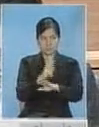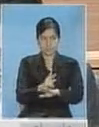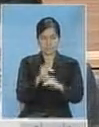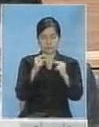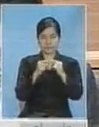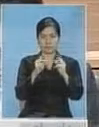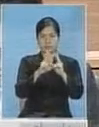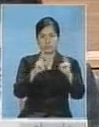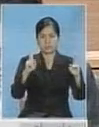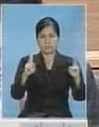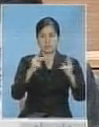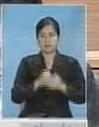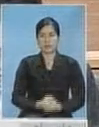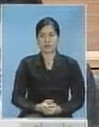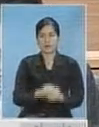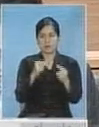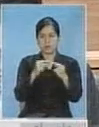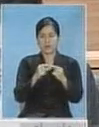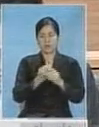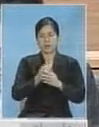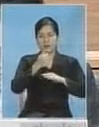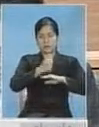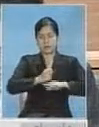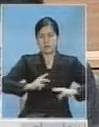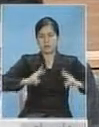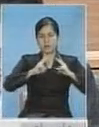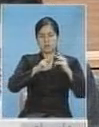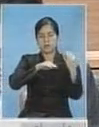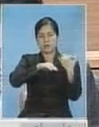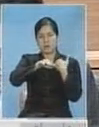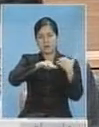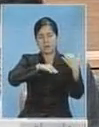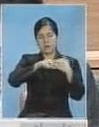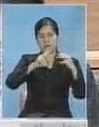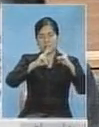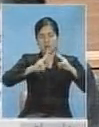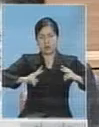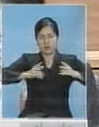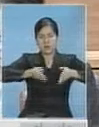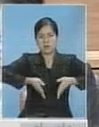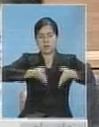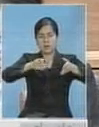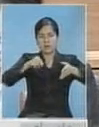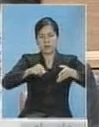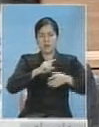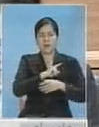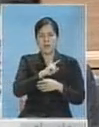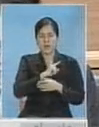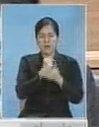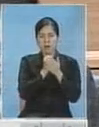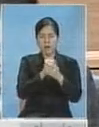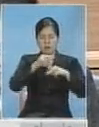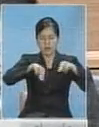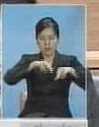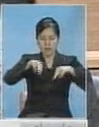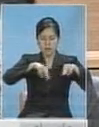ธิการนะครับเรียนถึงทางกระทรวงทางกรมทางหลวงว่าให้ดูแลนะครับที่หน้าอำเภอกรงไกรลาดอย่างนี้